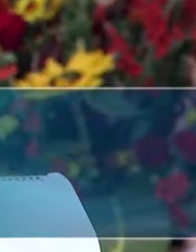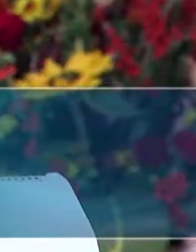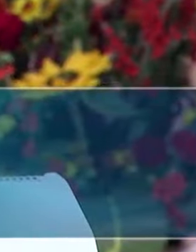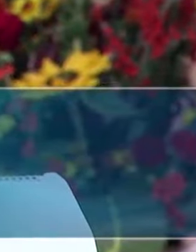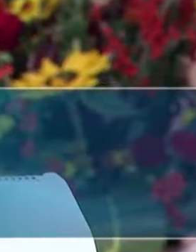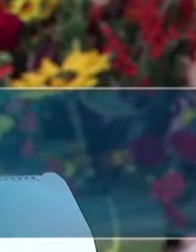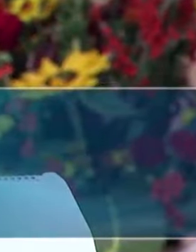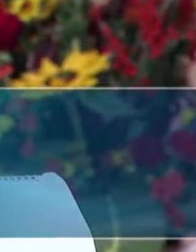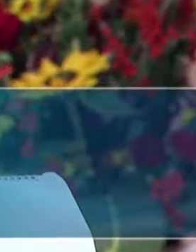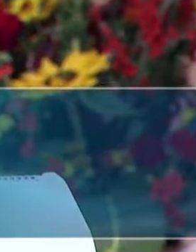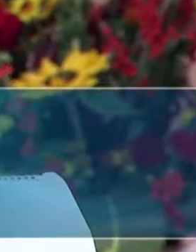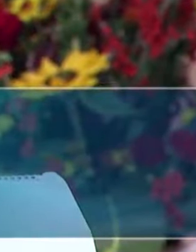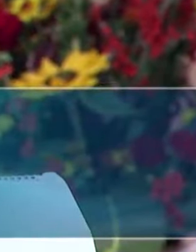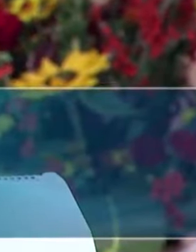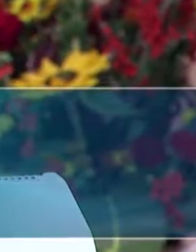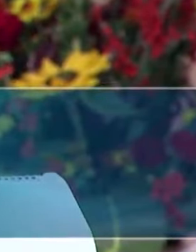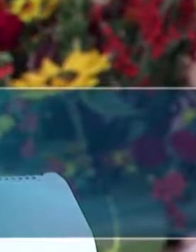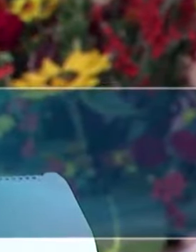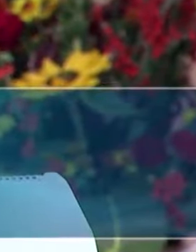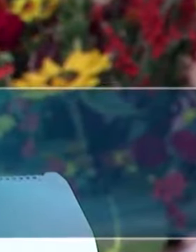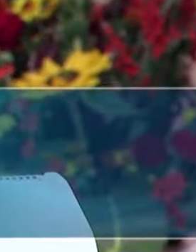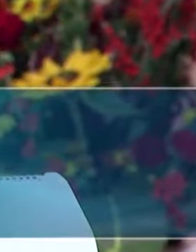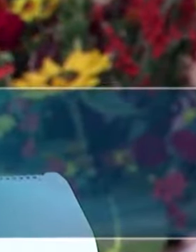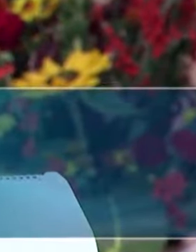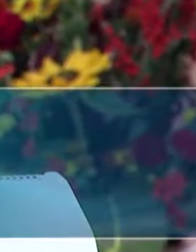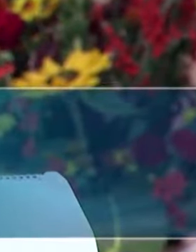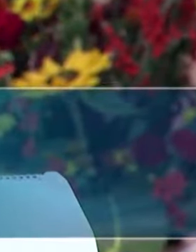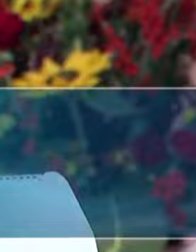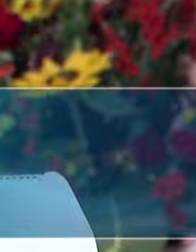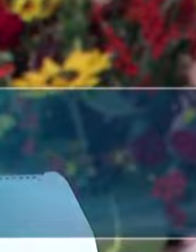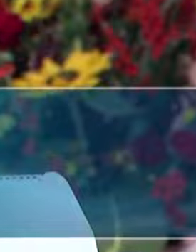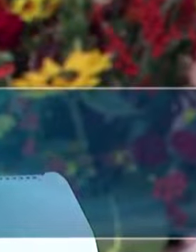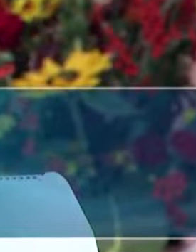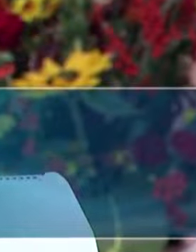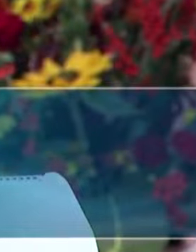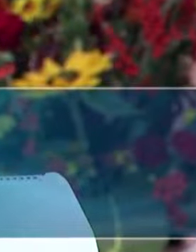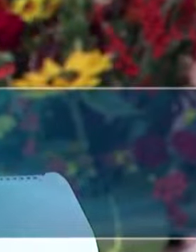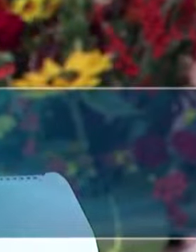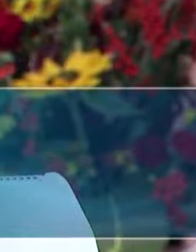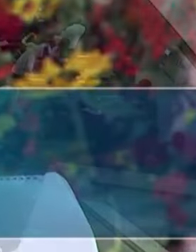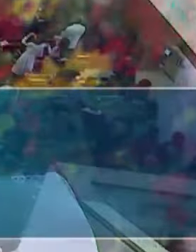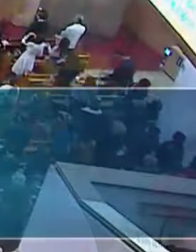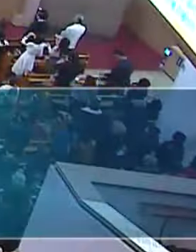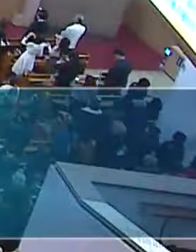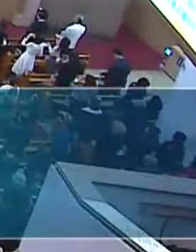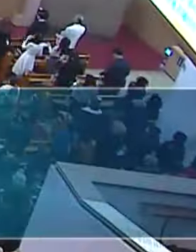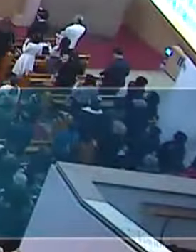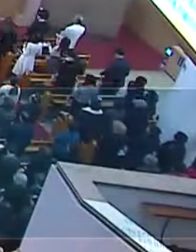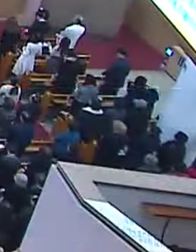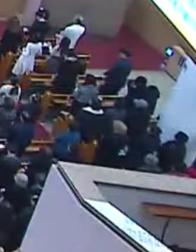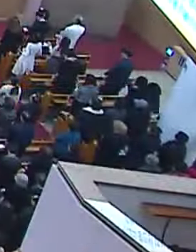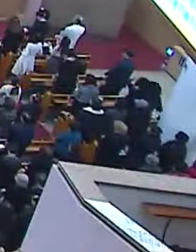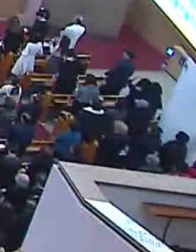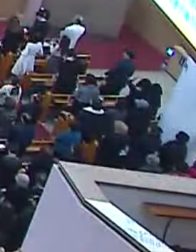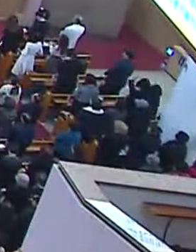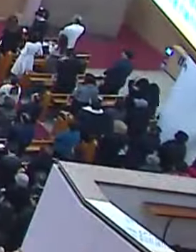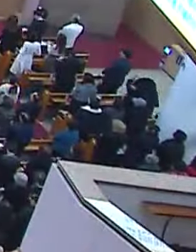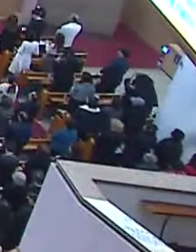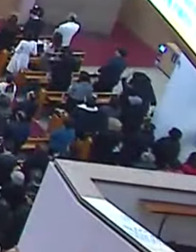영이시니 예배하는 자가 영과 진리로 예배할지니라. 아멘.